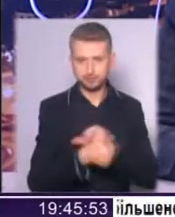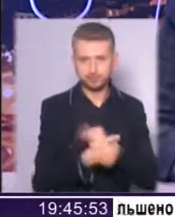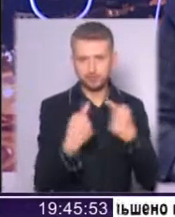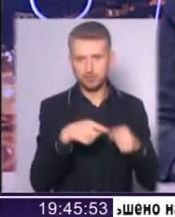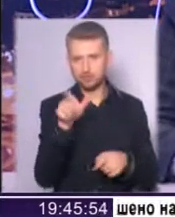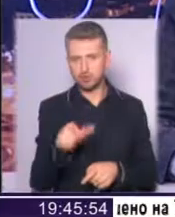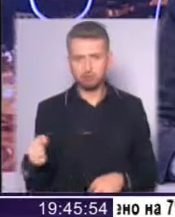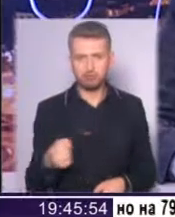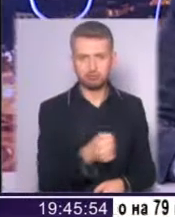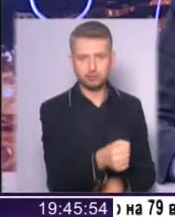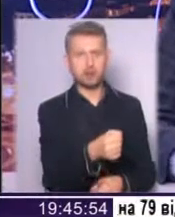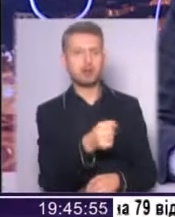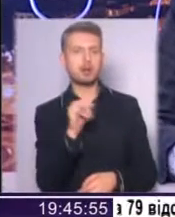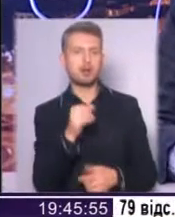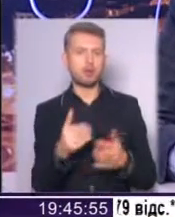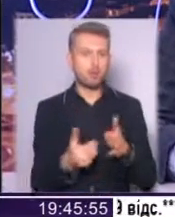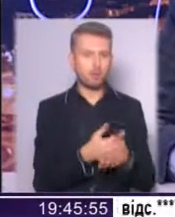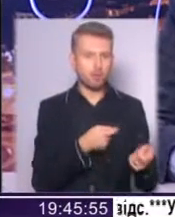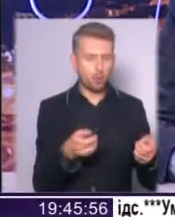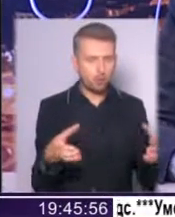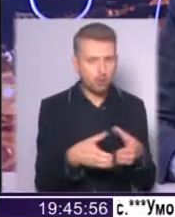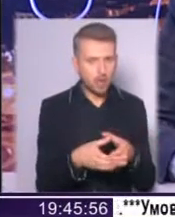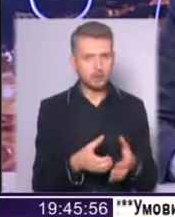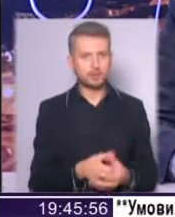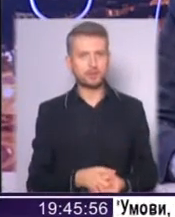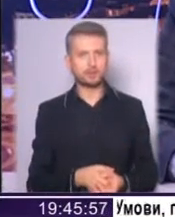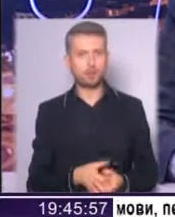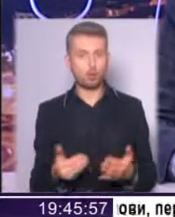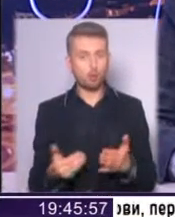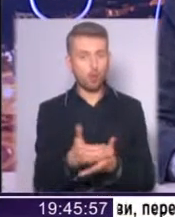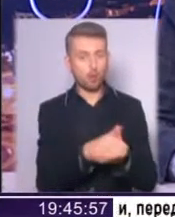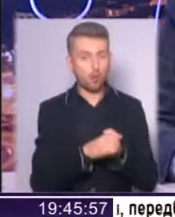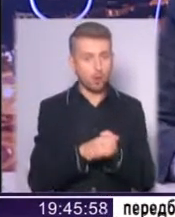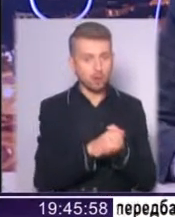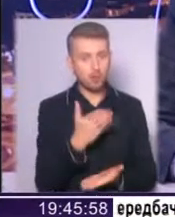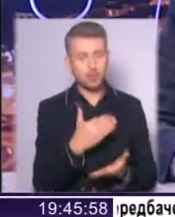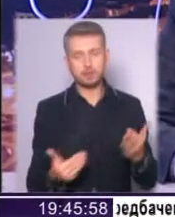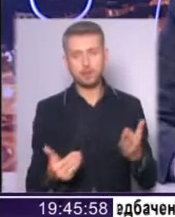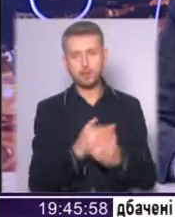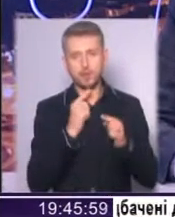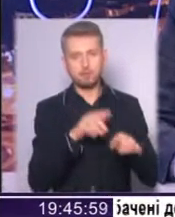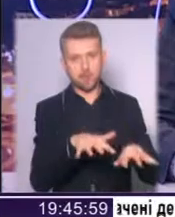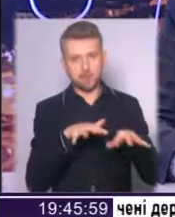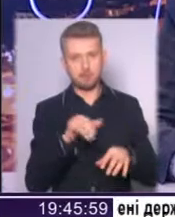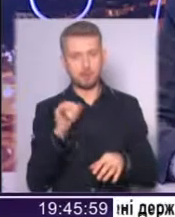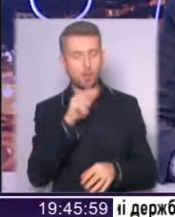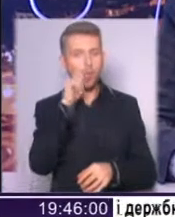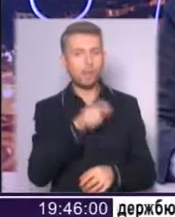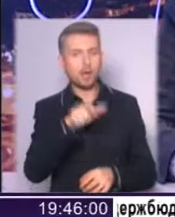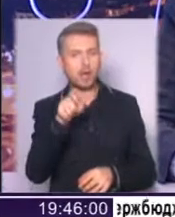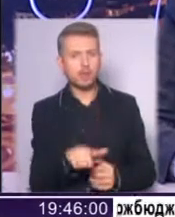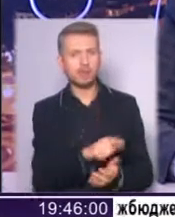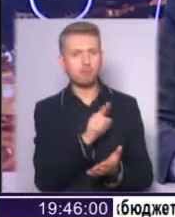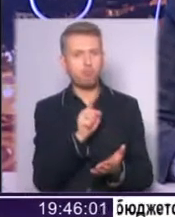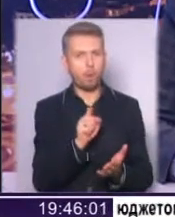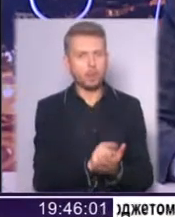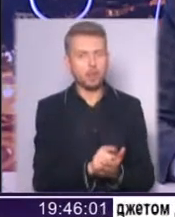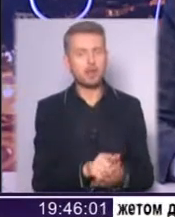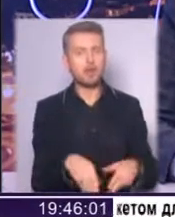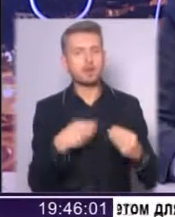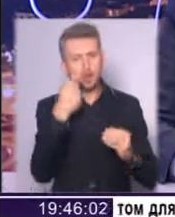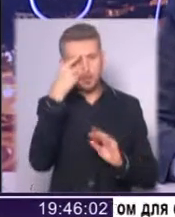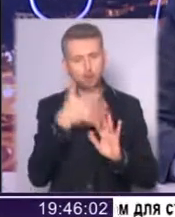буде подавати нам під Новий рік ухвалювати там вночі бюджет. Я сподіваюся, що звісно, що до наступного Нового року ми вже того